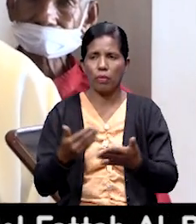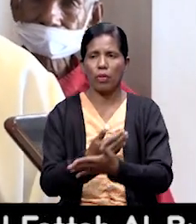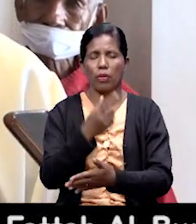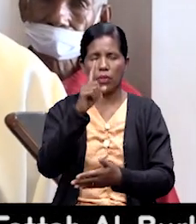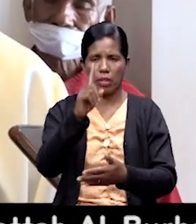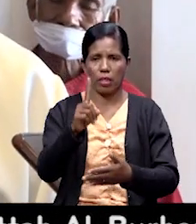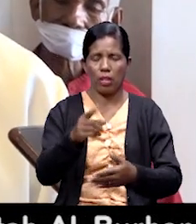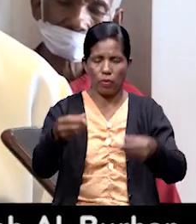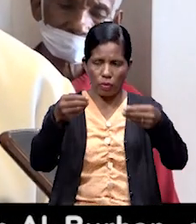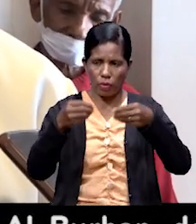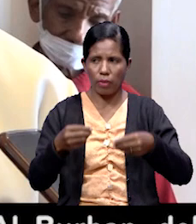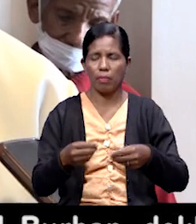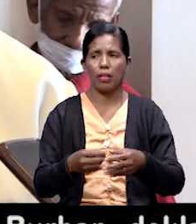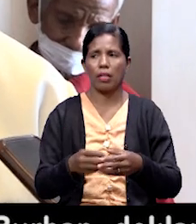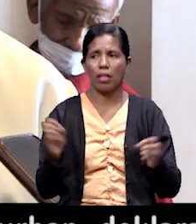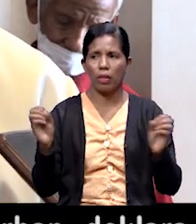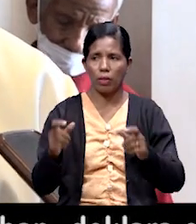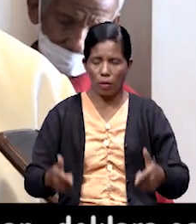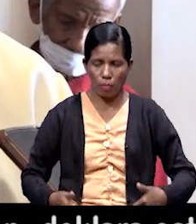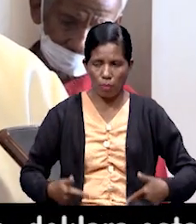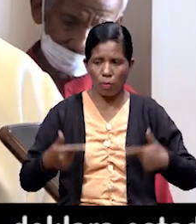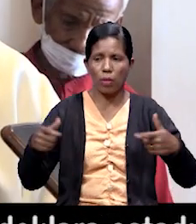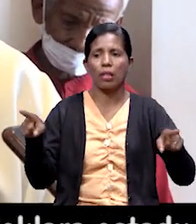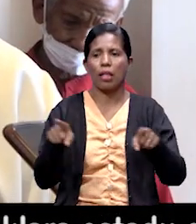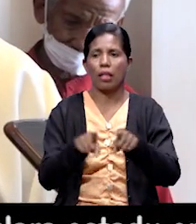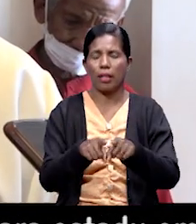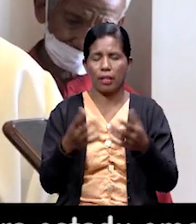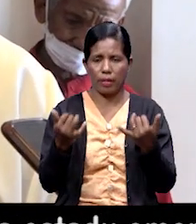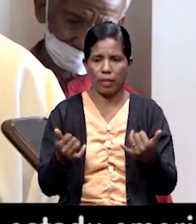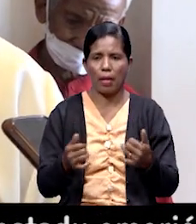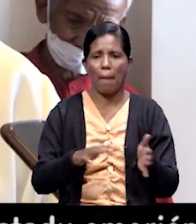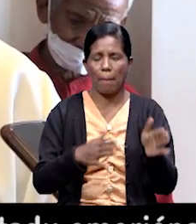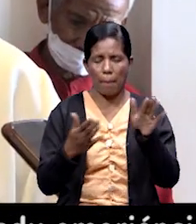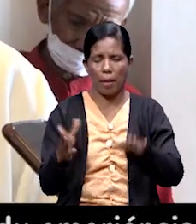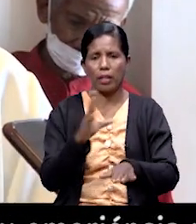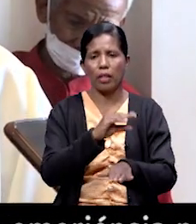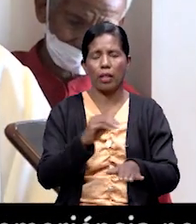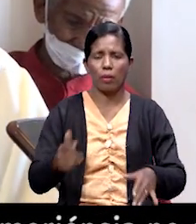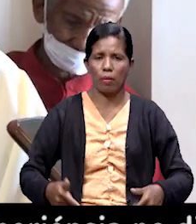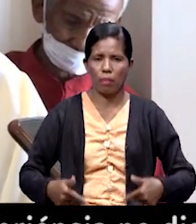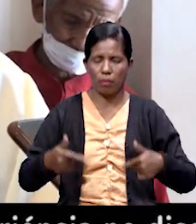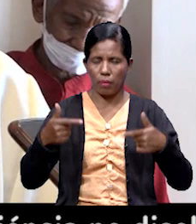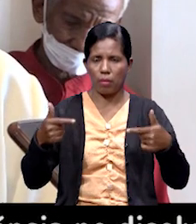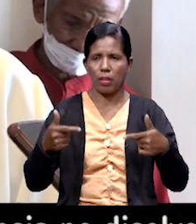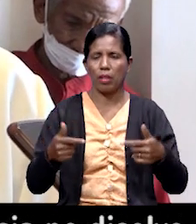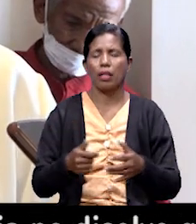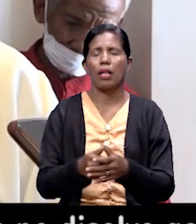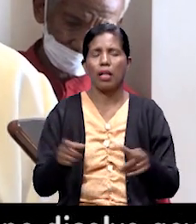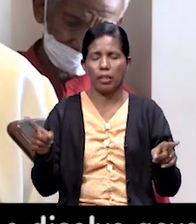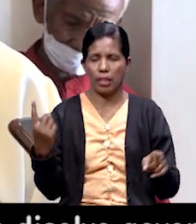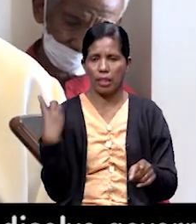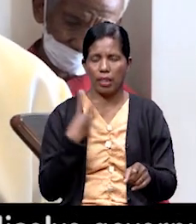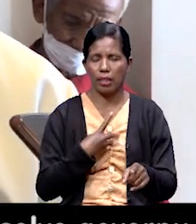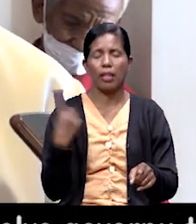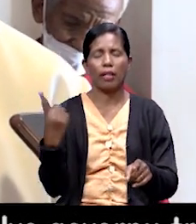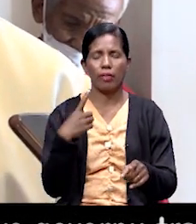kata moris lawan esane batida mate no moris Moris mate i moris ne sempre ito. Tani